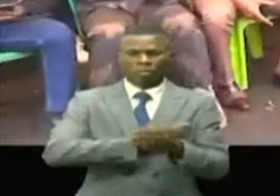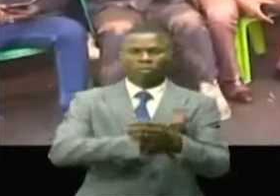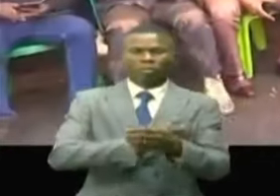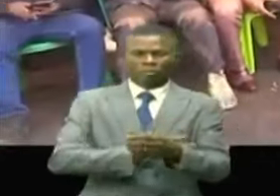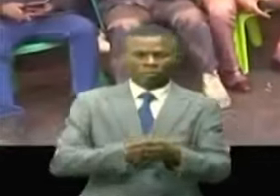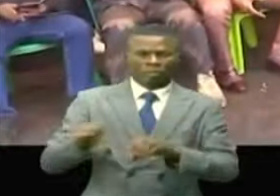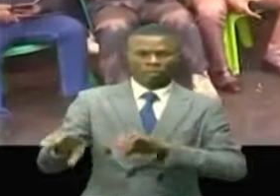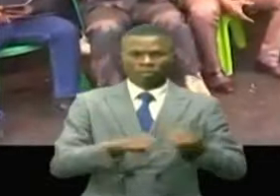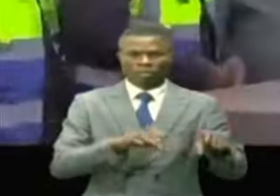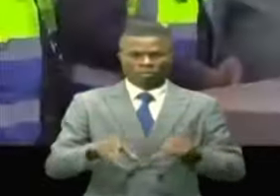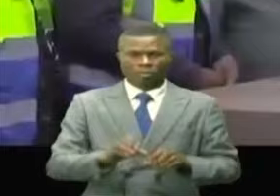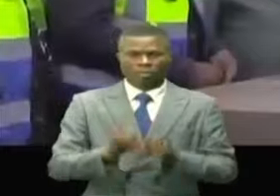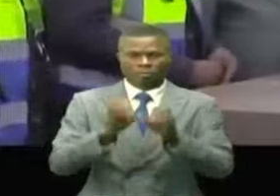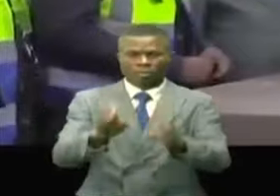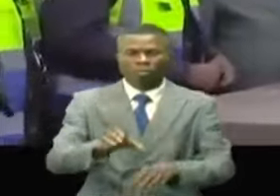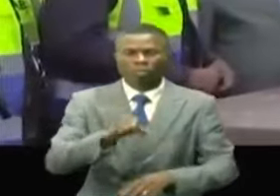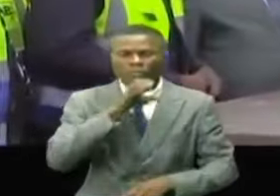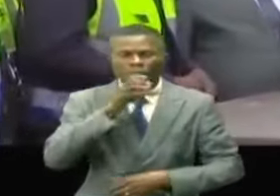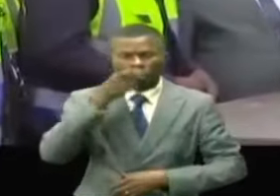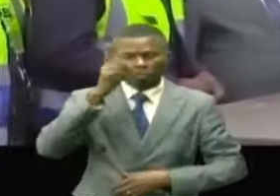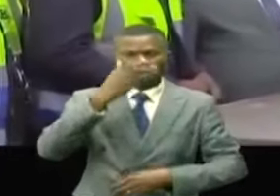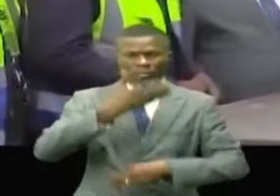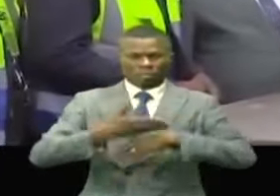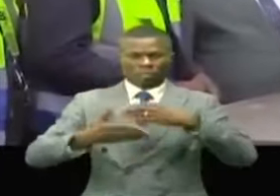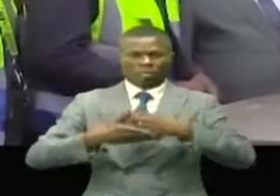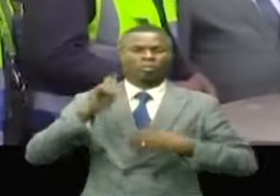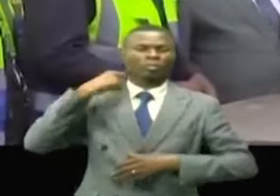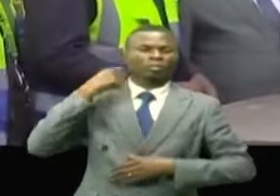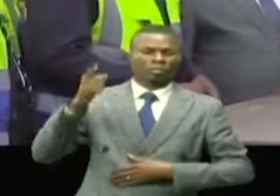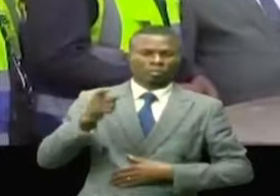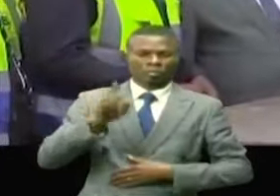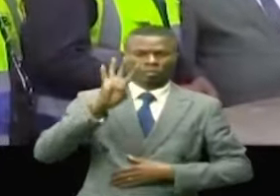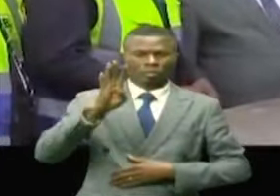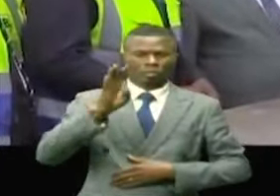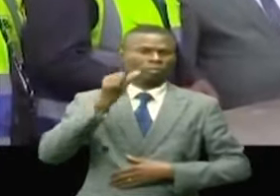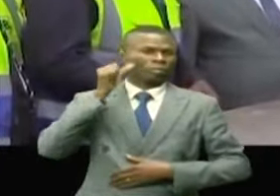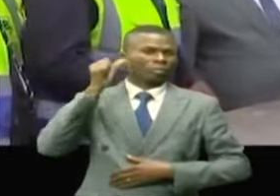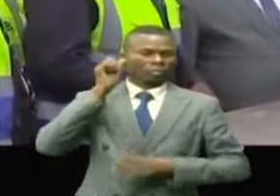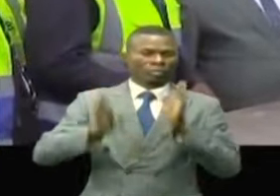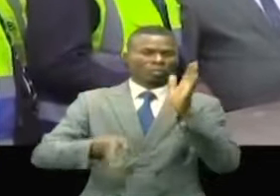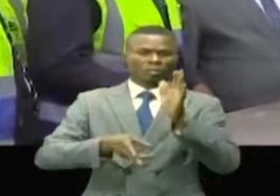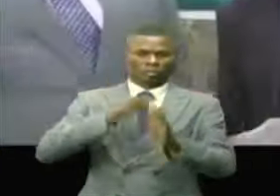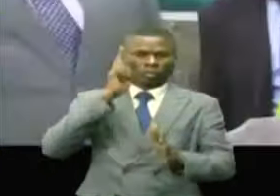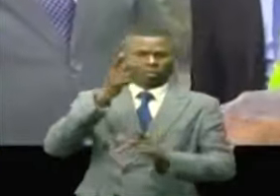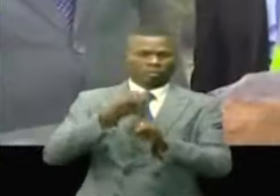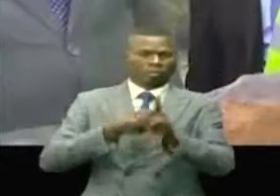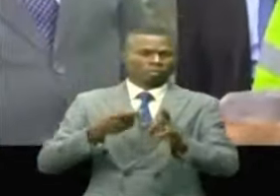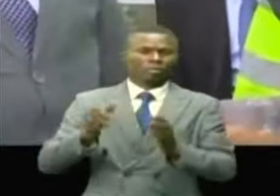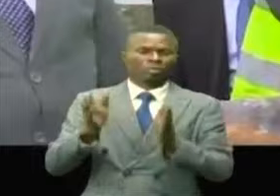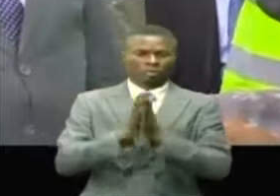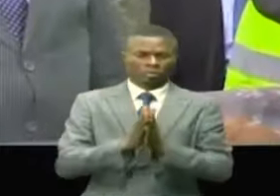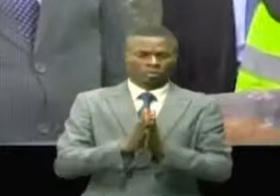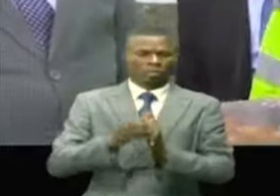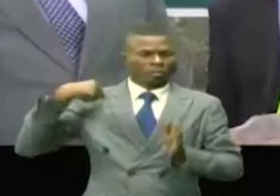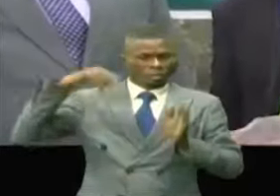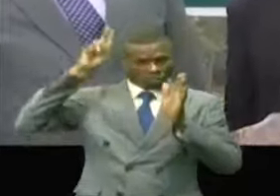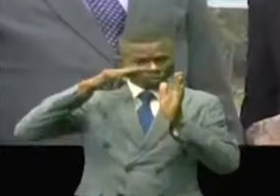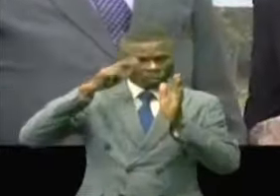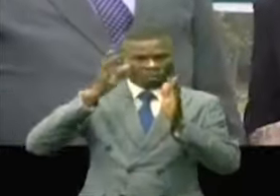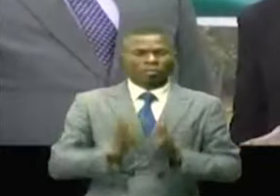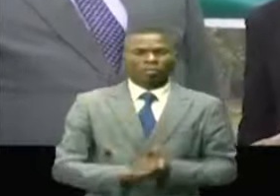la cérémonie de la pause de la premre pierre a eu lieu ce jeudi 12 octobre à kashouha c'est le gouverneur du Sud